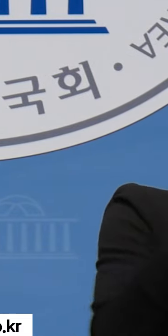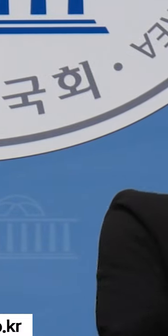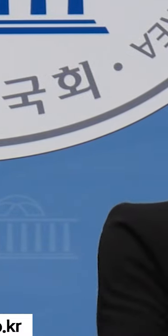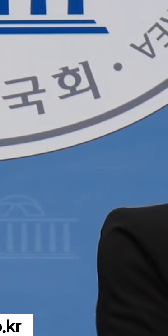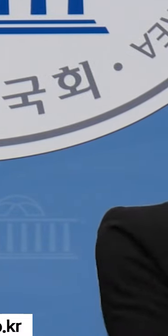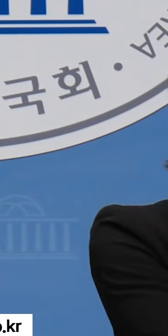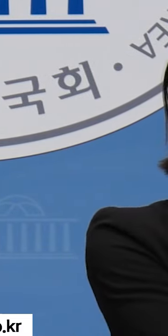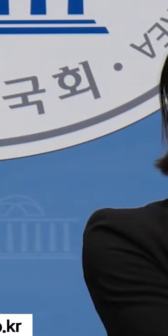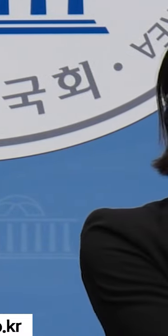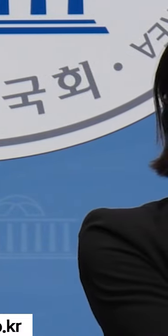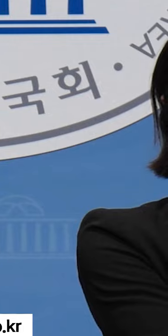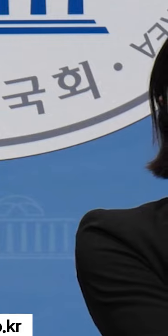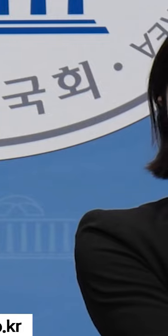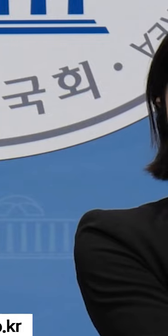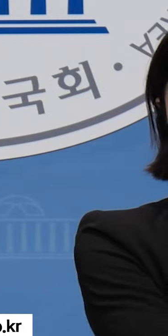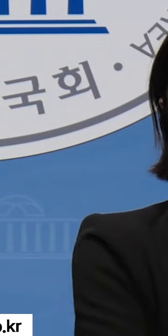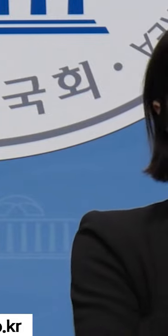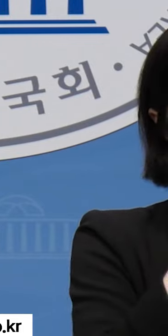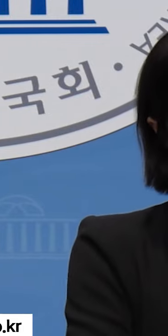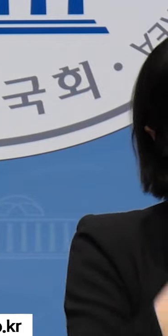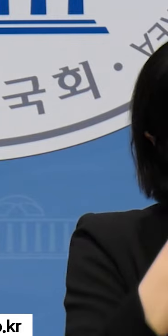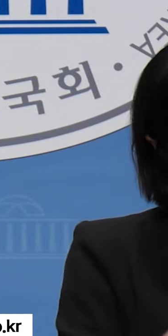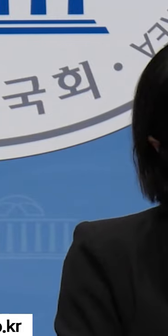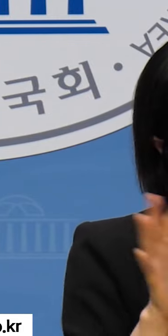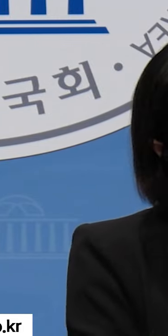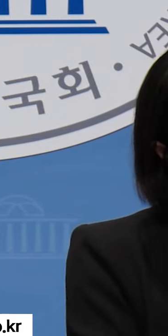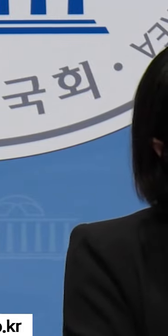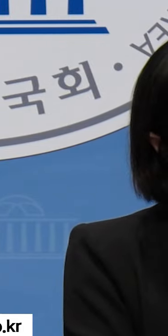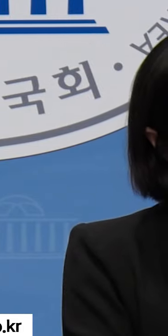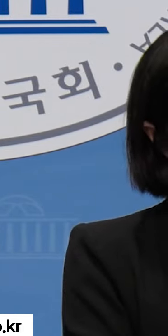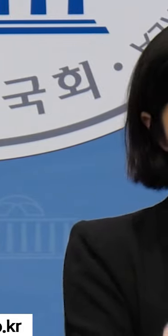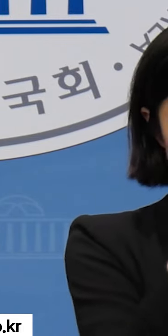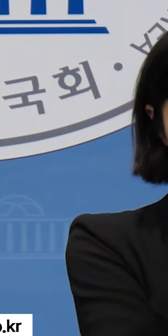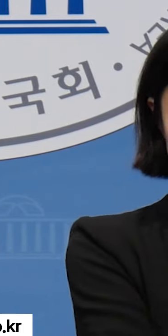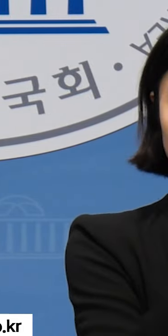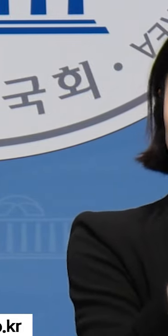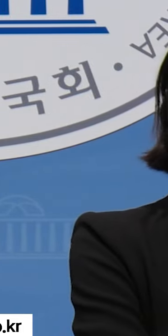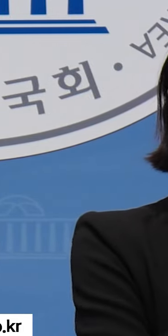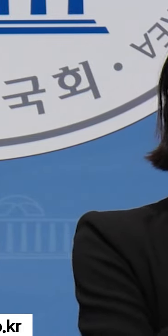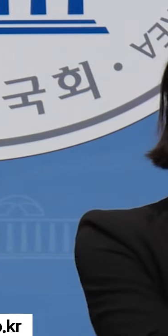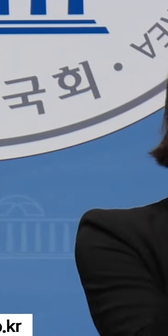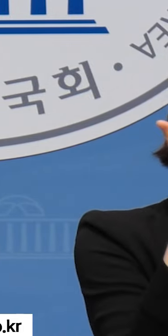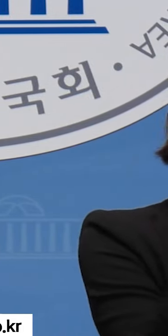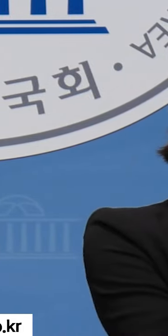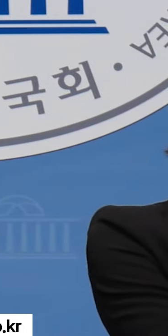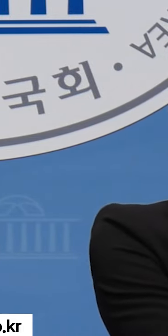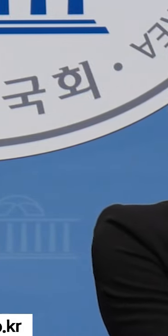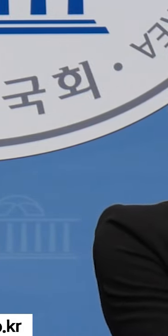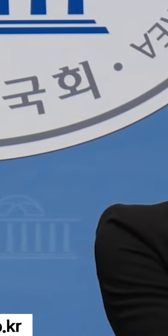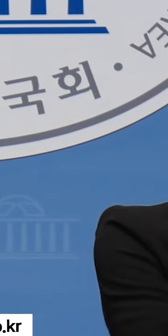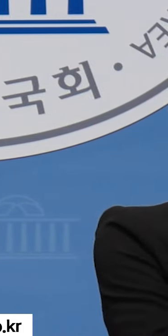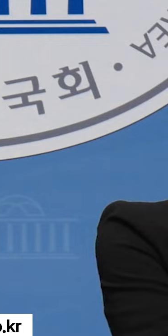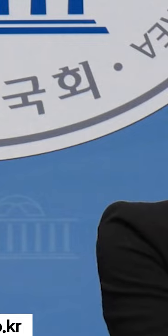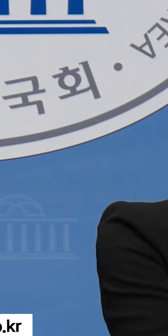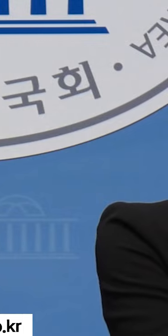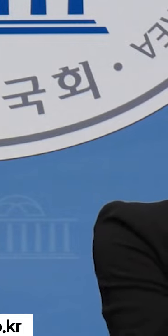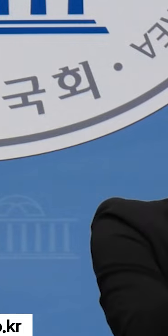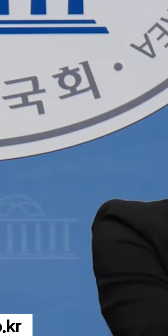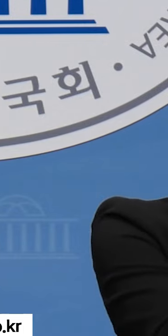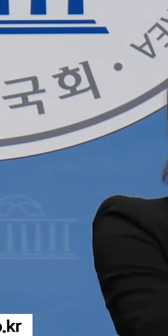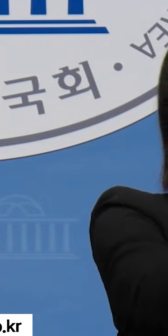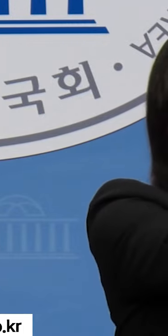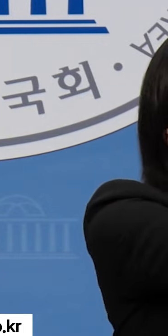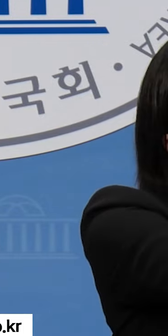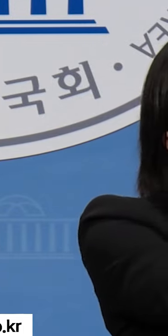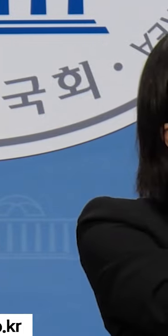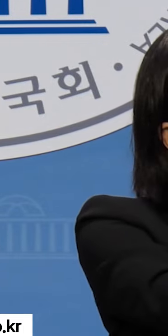말 그대로 윤리적 문제가 차고 넘치는 이재명 당대표를 비롯해서 민주당 상임위원 중에도 정말 따지고 싶은